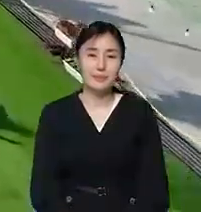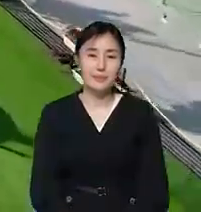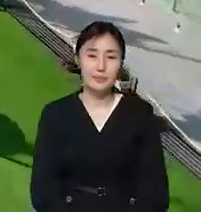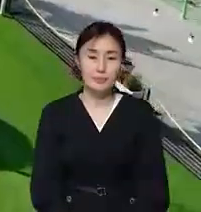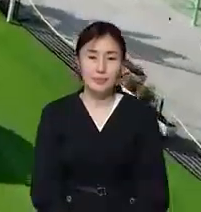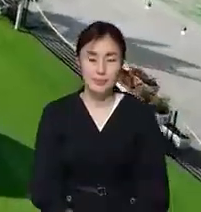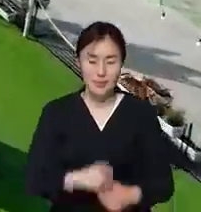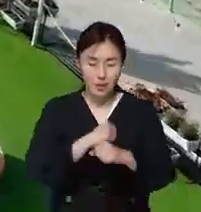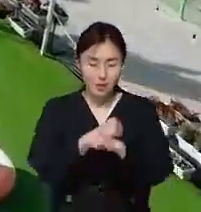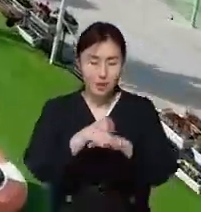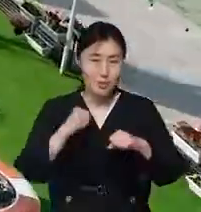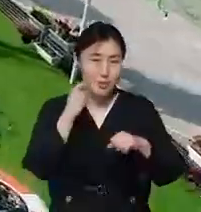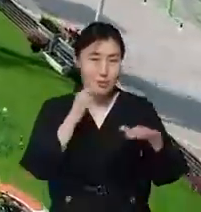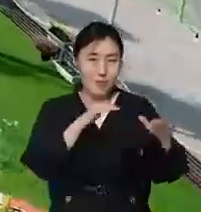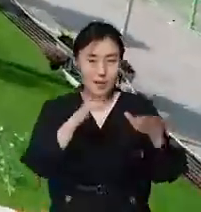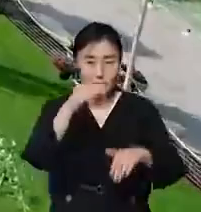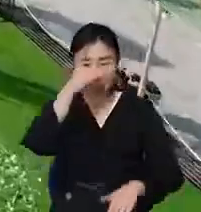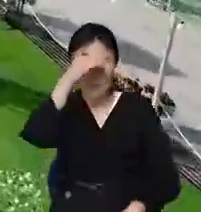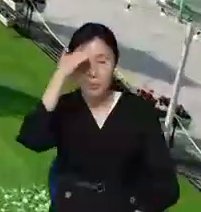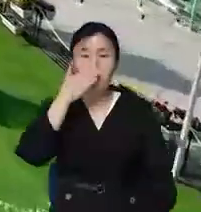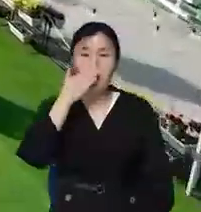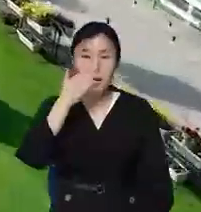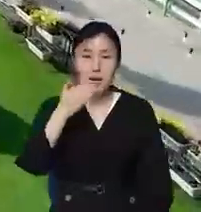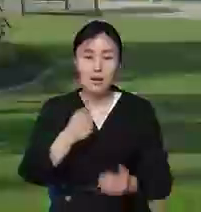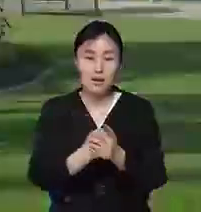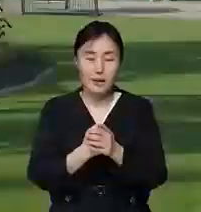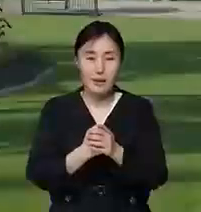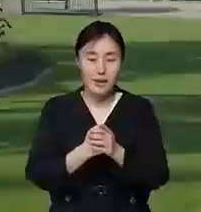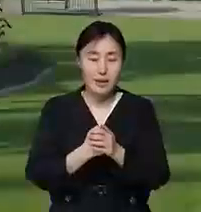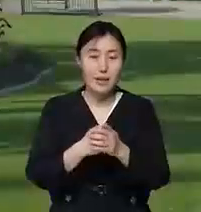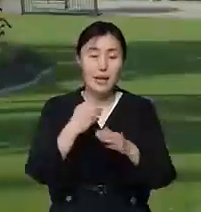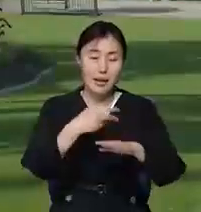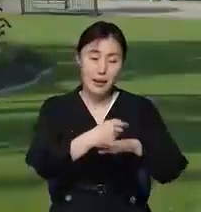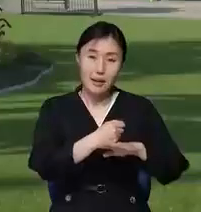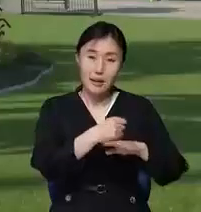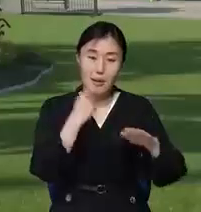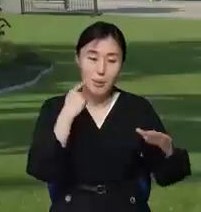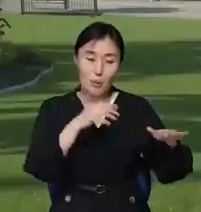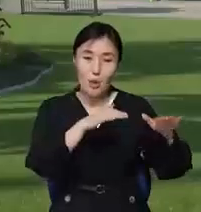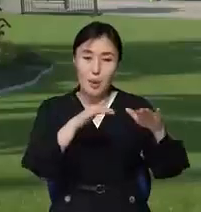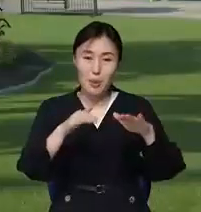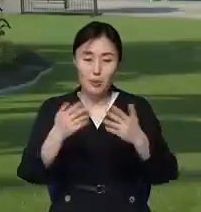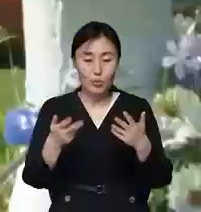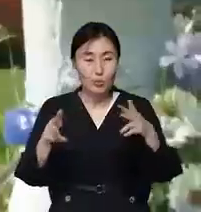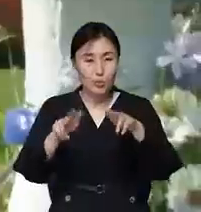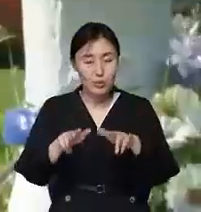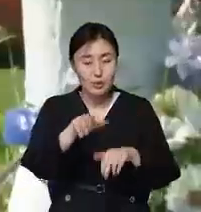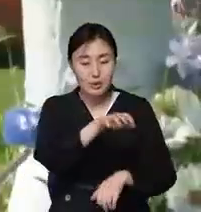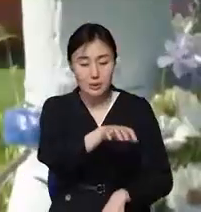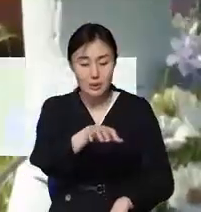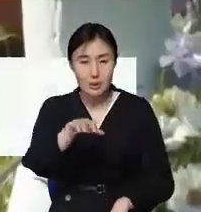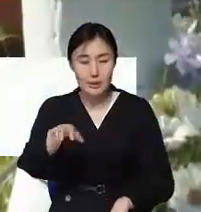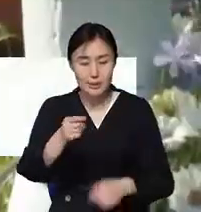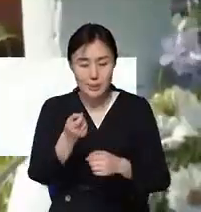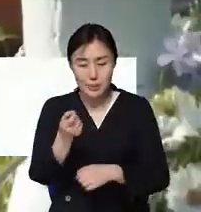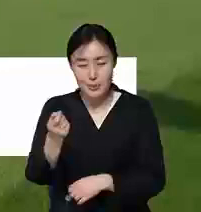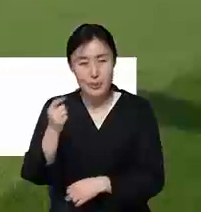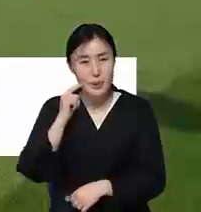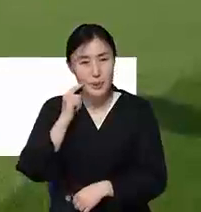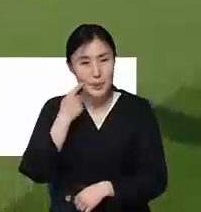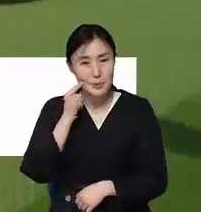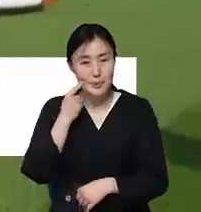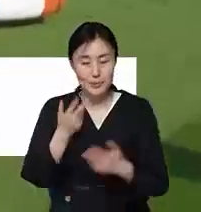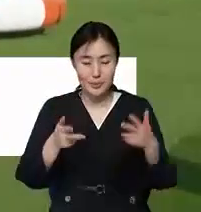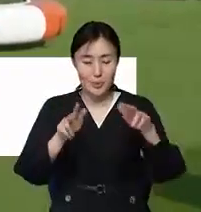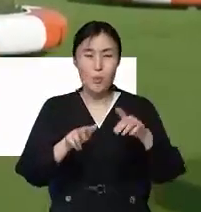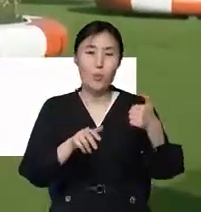탁 트인 바다가 한눈에 들어오는 완도 해변공원. 이를 배경으로 아기자기한 정원 50여 개가 펼쳐져